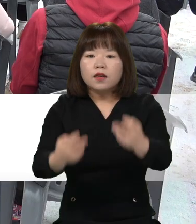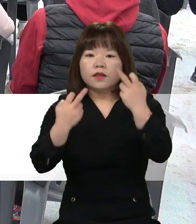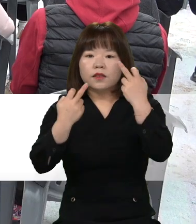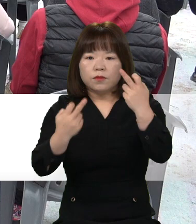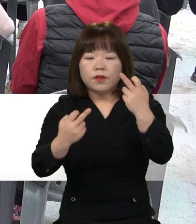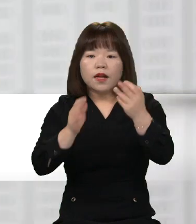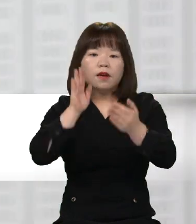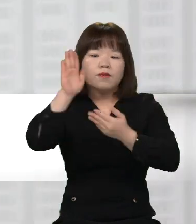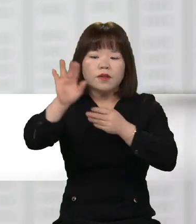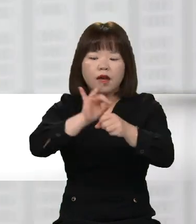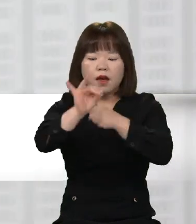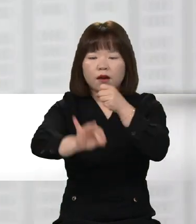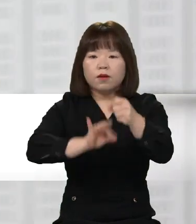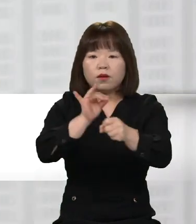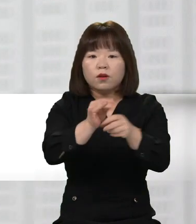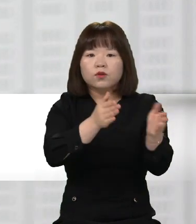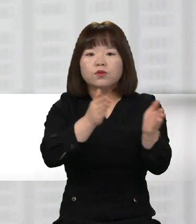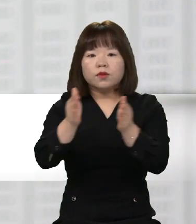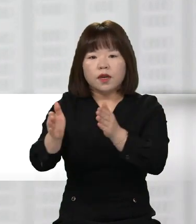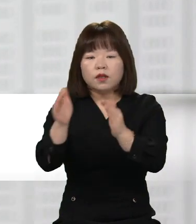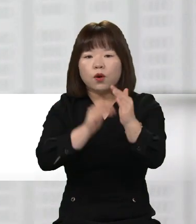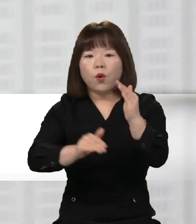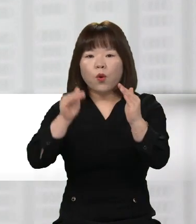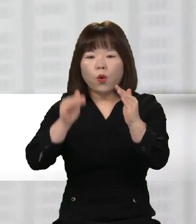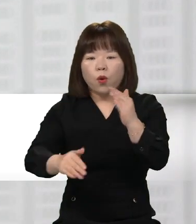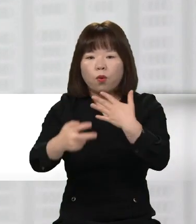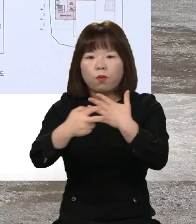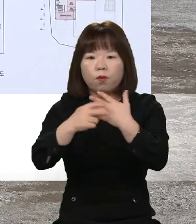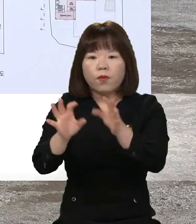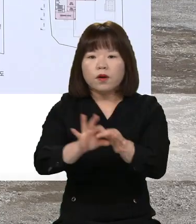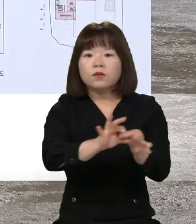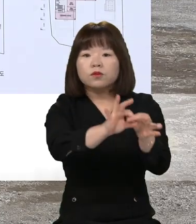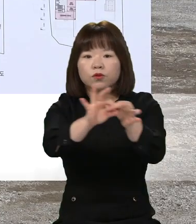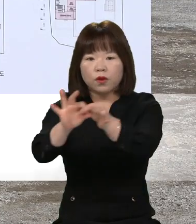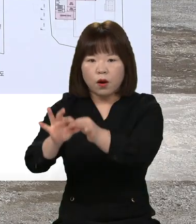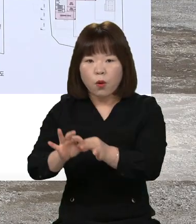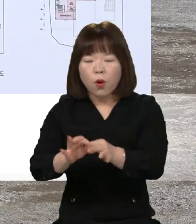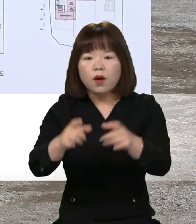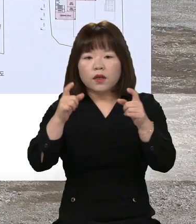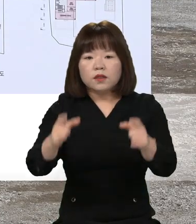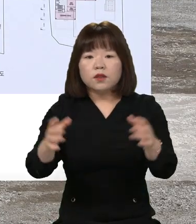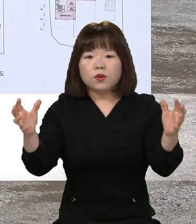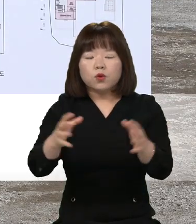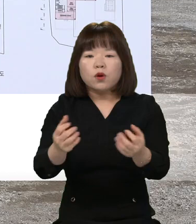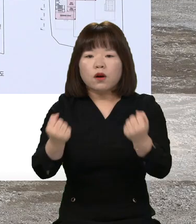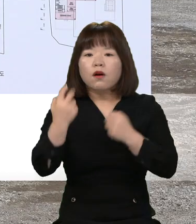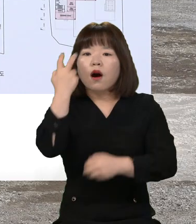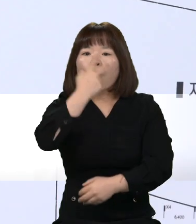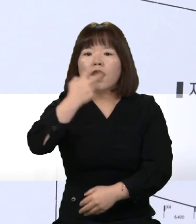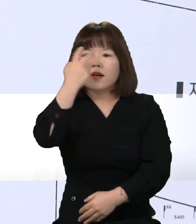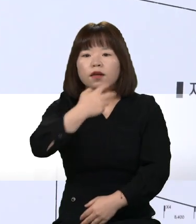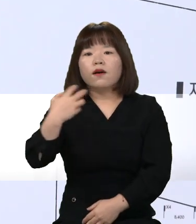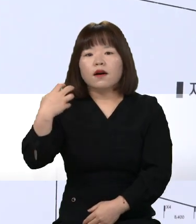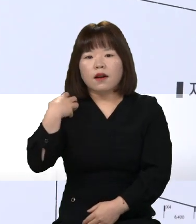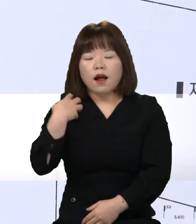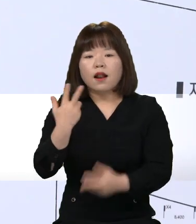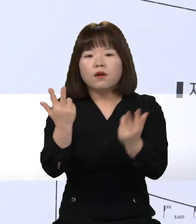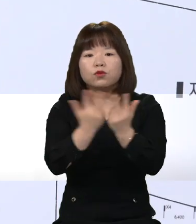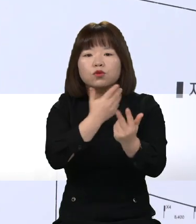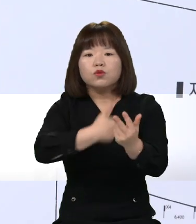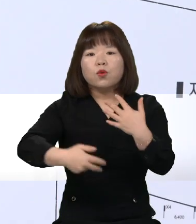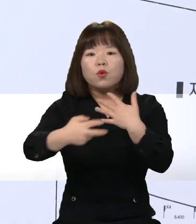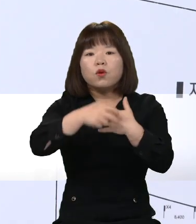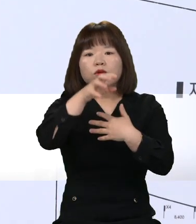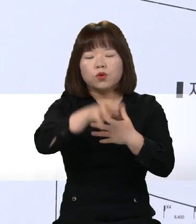포항시는 12일 미래의 백년을 준비하는 공공보건 인프라 구축에 일환이자 지역의 종합건강관리 기능을 할